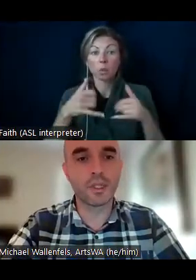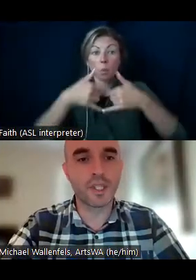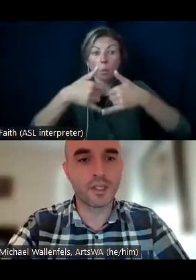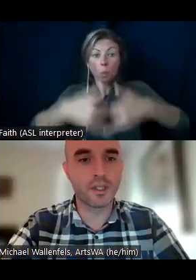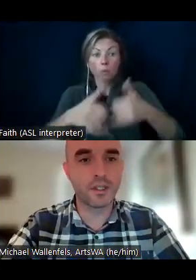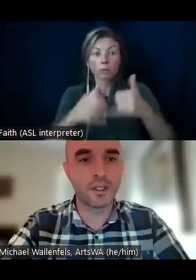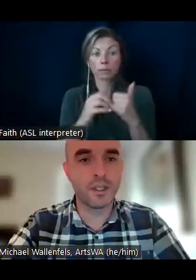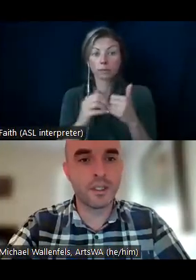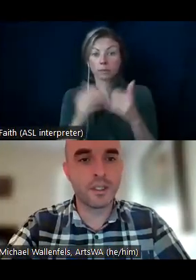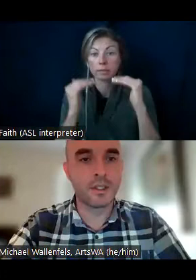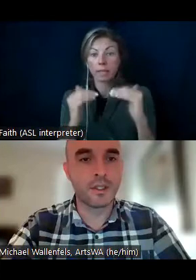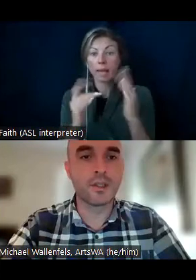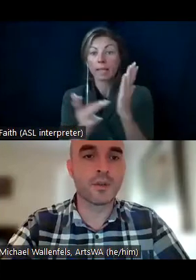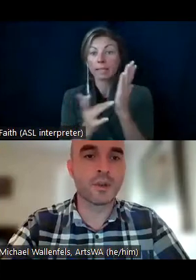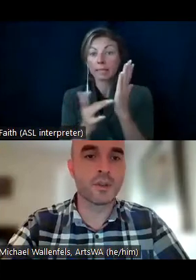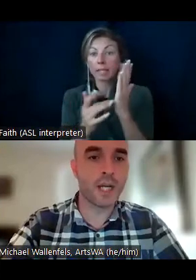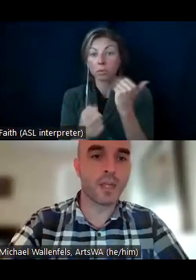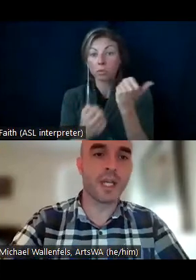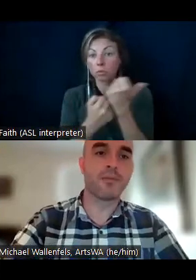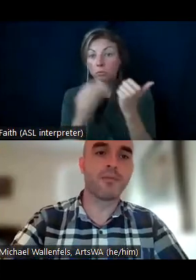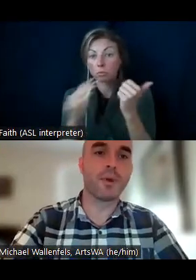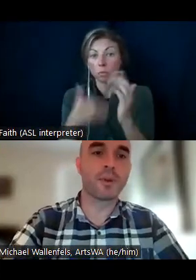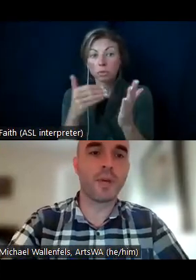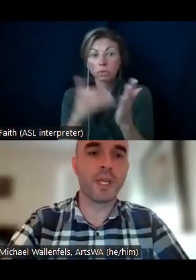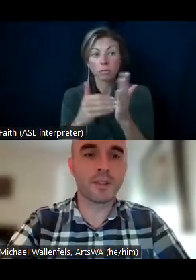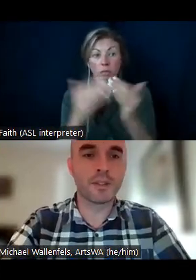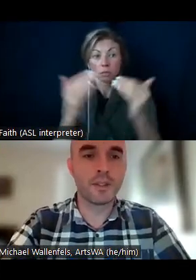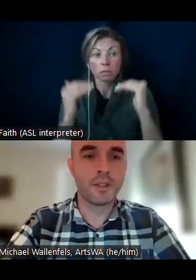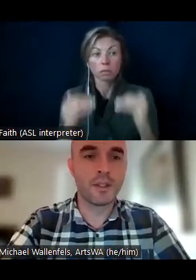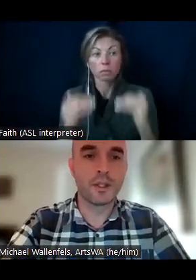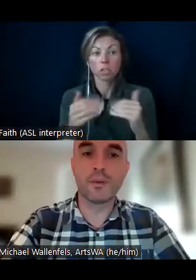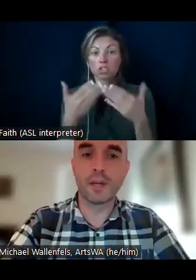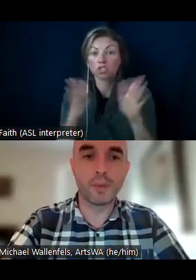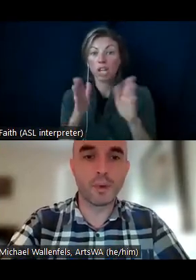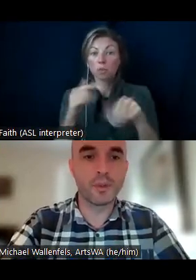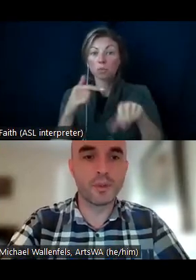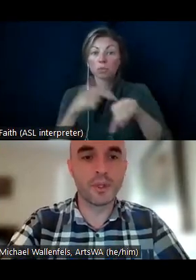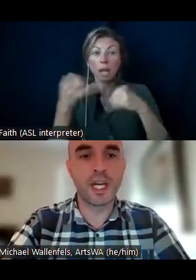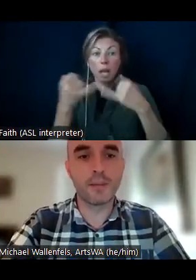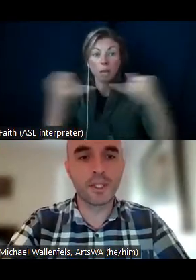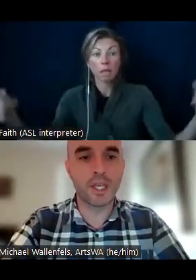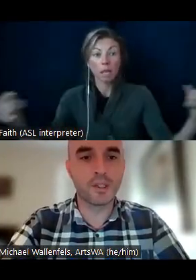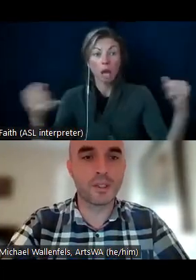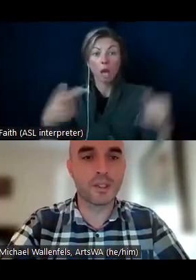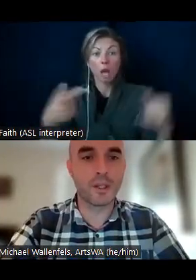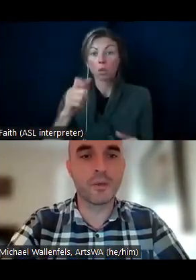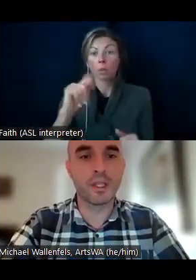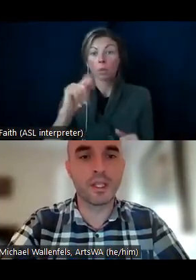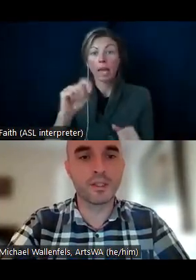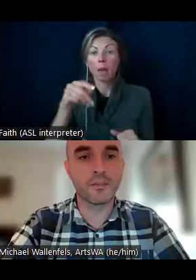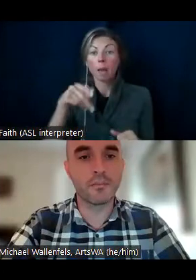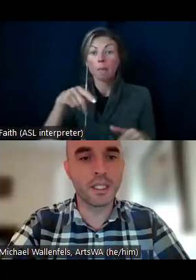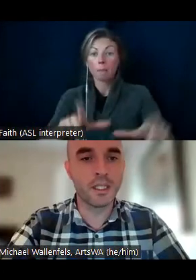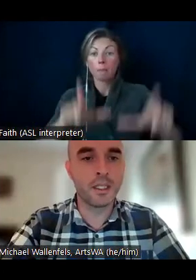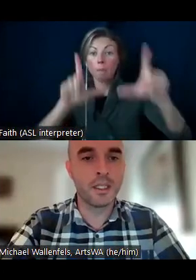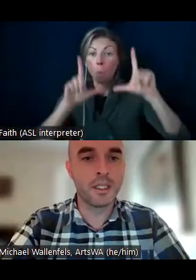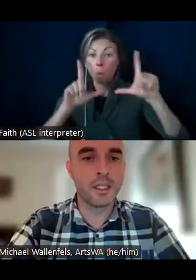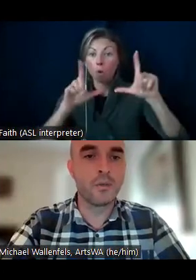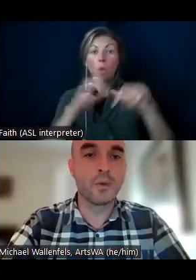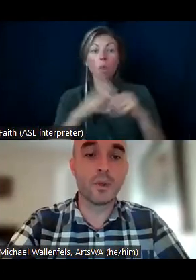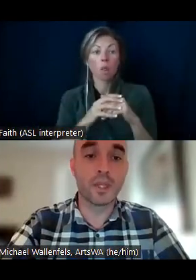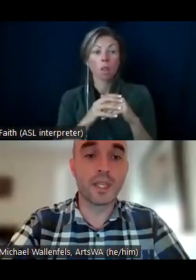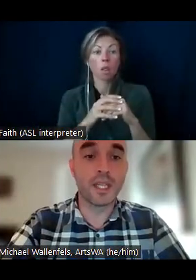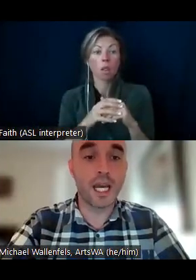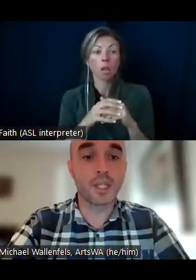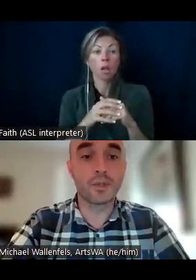부분, 그 수요되는 자금, 테크니컬 지원 센터, 타임라인, 포털과